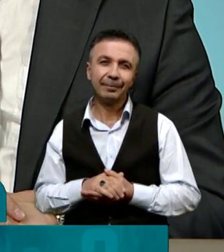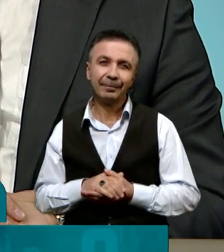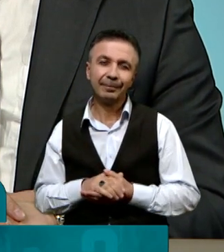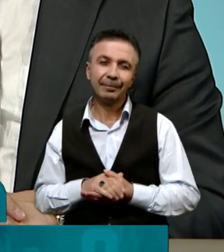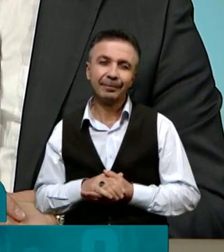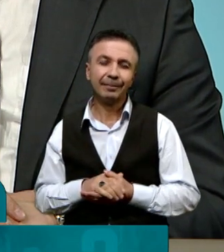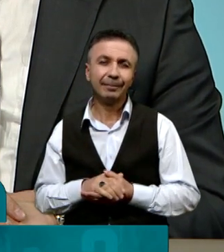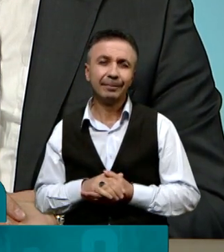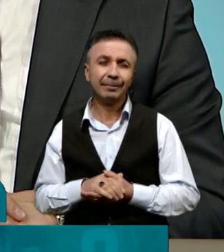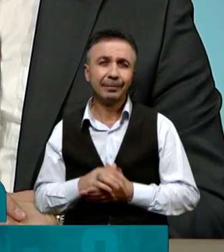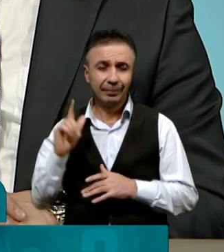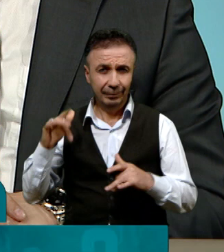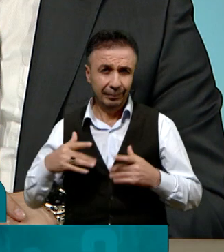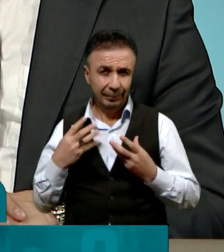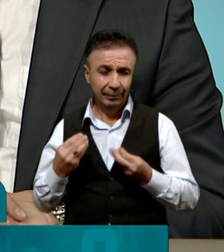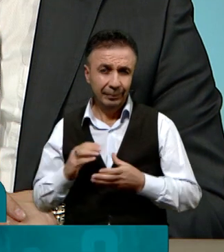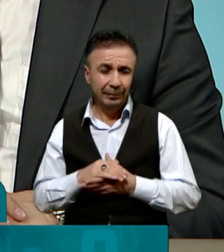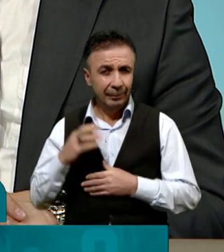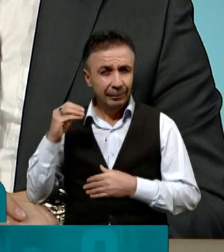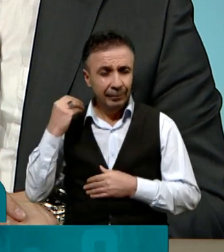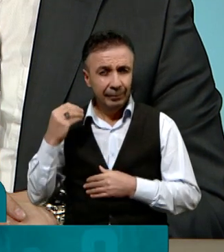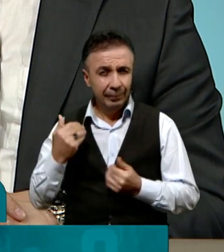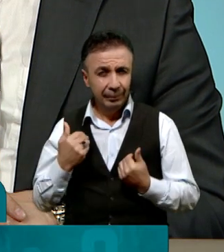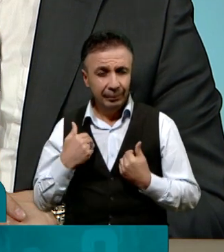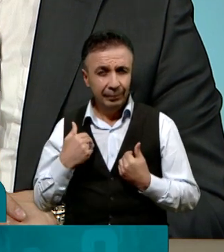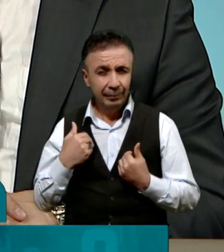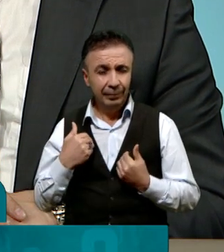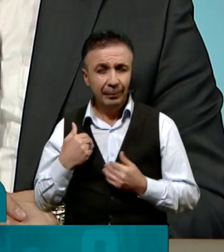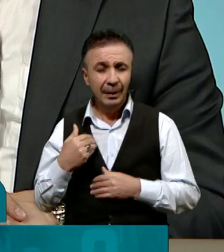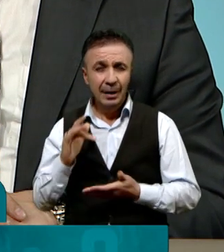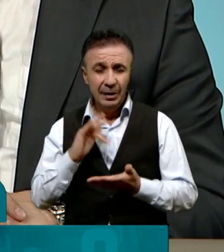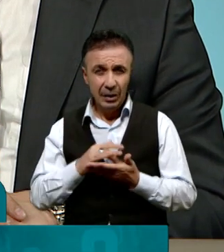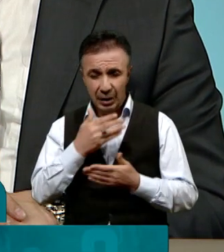versin, maşallah. Allah razı olsun. Hocam ben kefaret orucunun